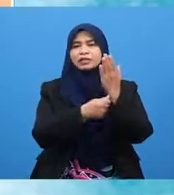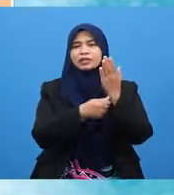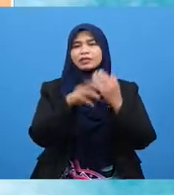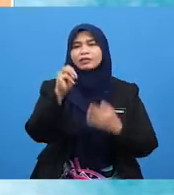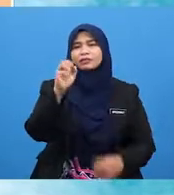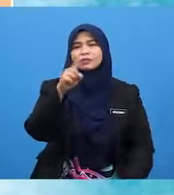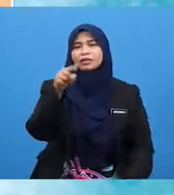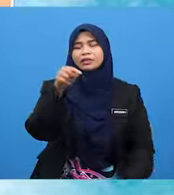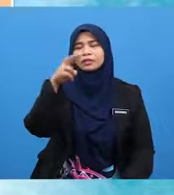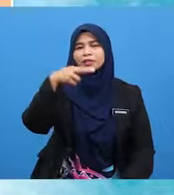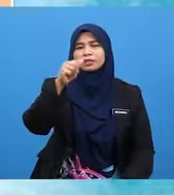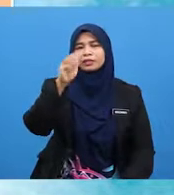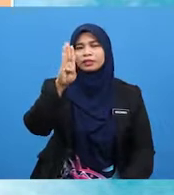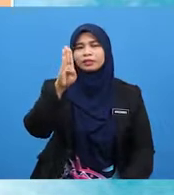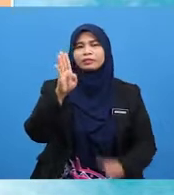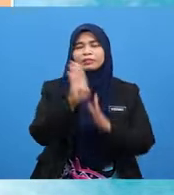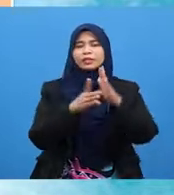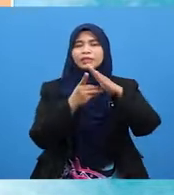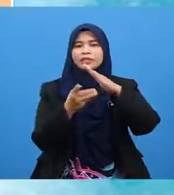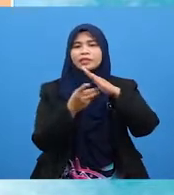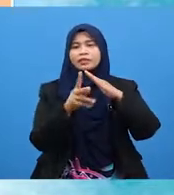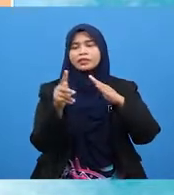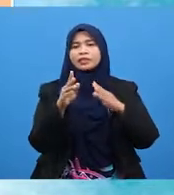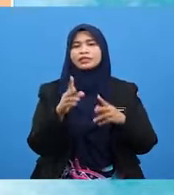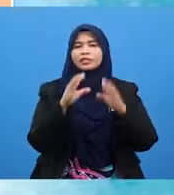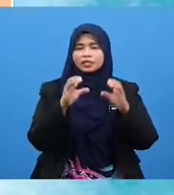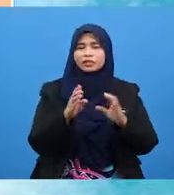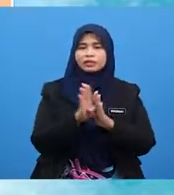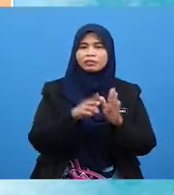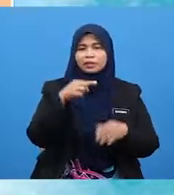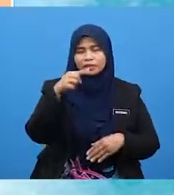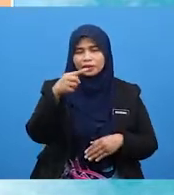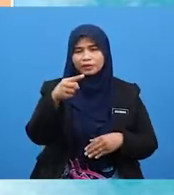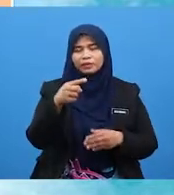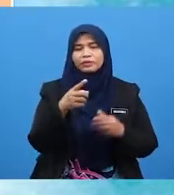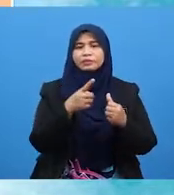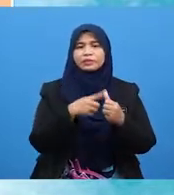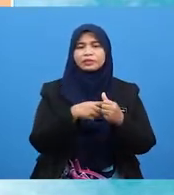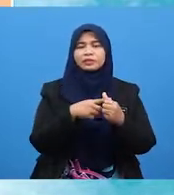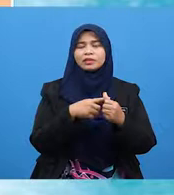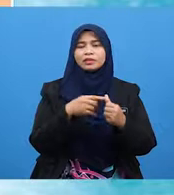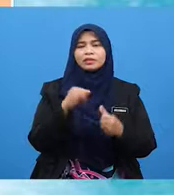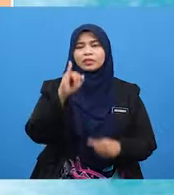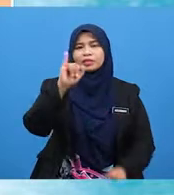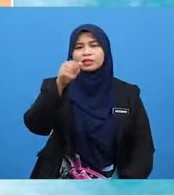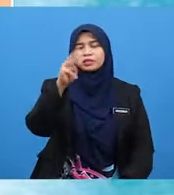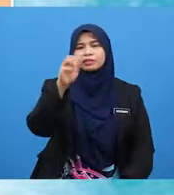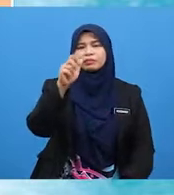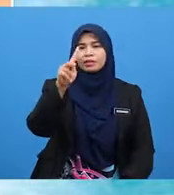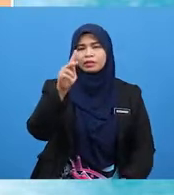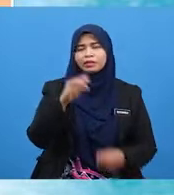mengasaskan mazhabnya iaitu berdasarkan kaedah berikut. Pertama,